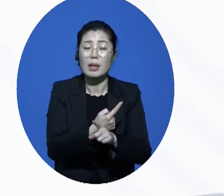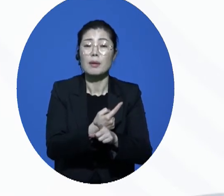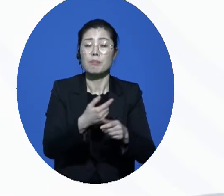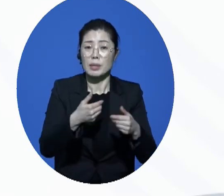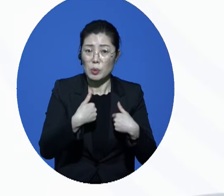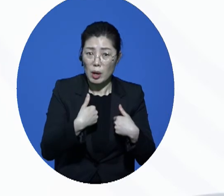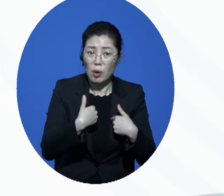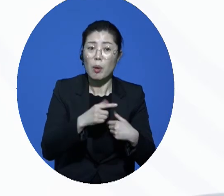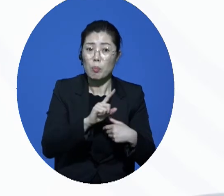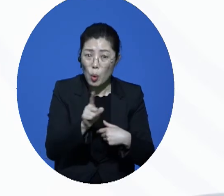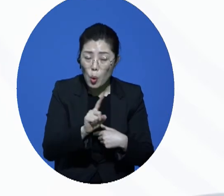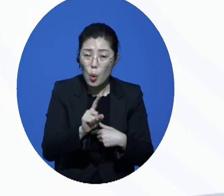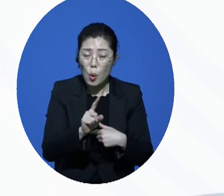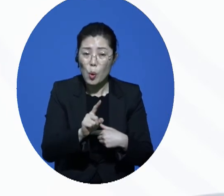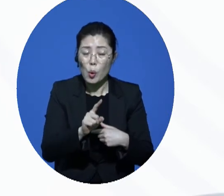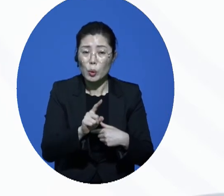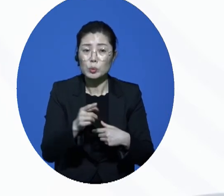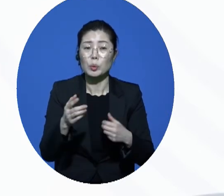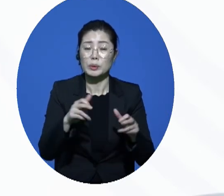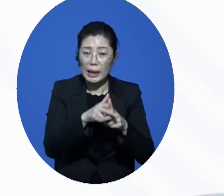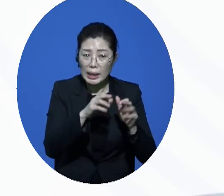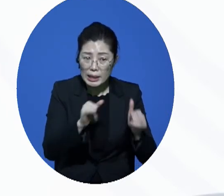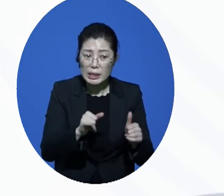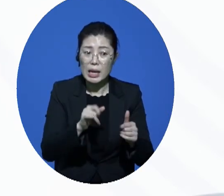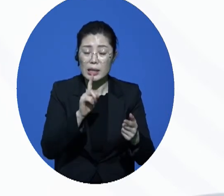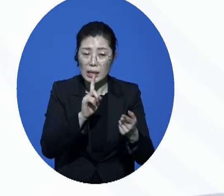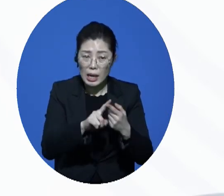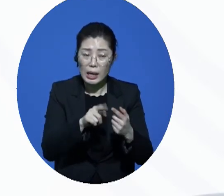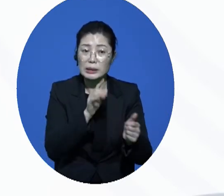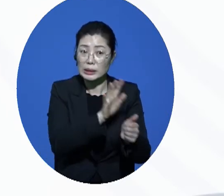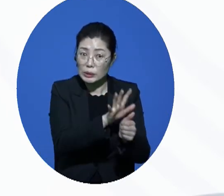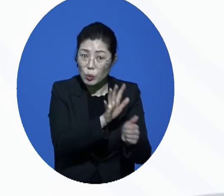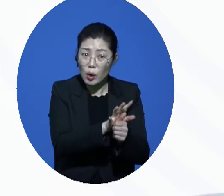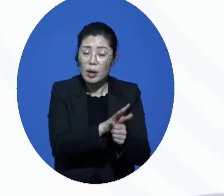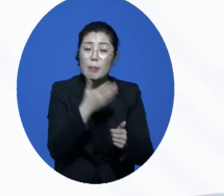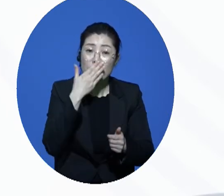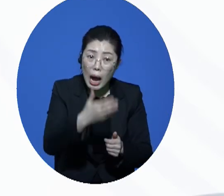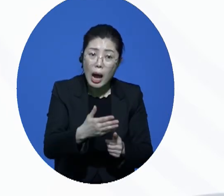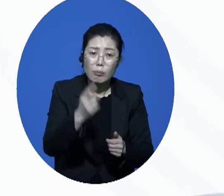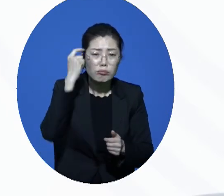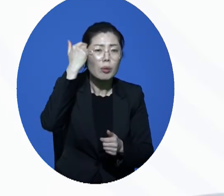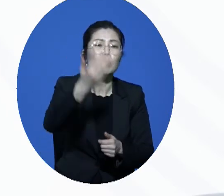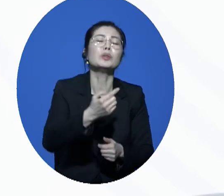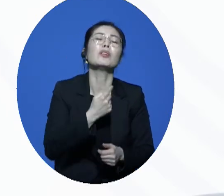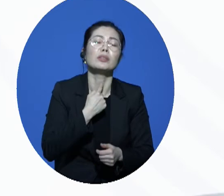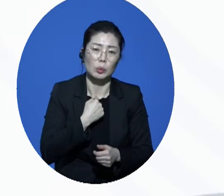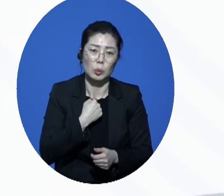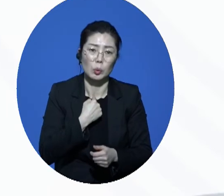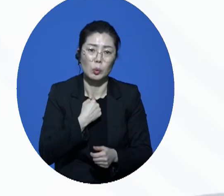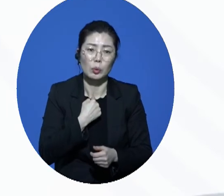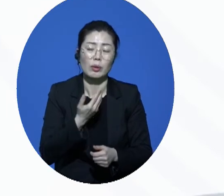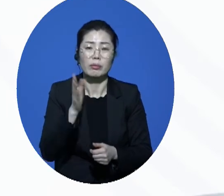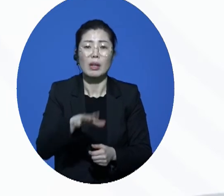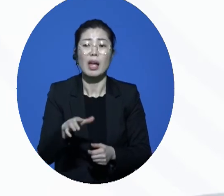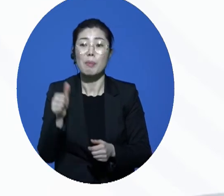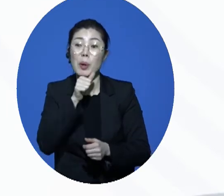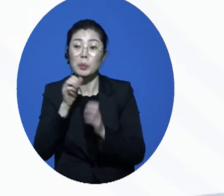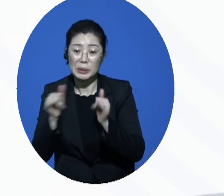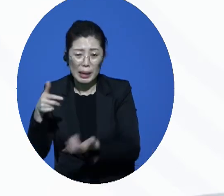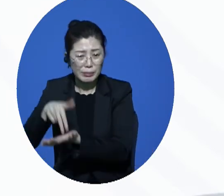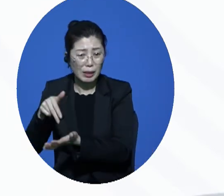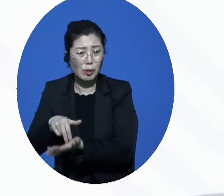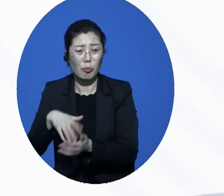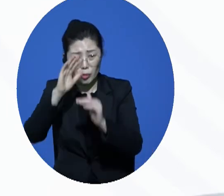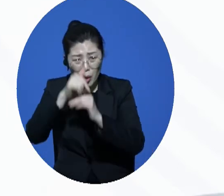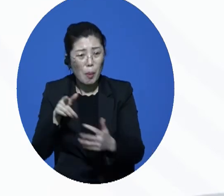장애인에 대한 지원 체계가 가능하냐라고 복지부 쪽에 질문을 했습니다. 물론 내용을 모르는 변호사는 아무 답변도 하지